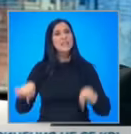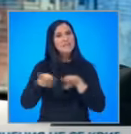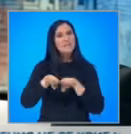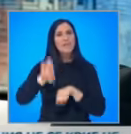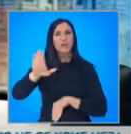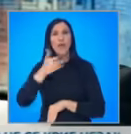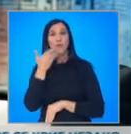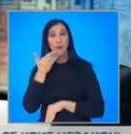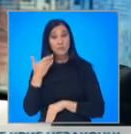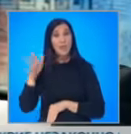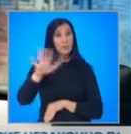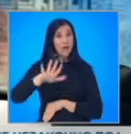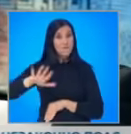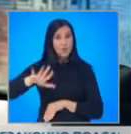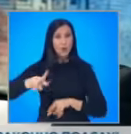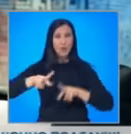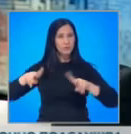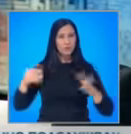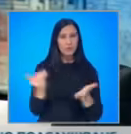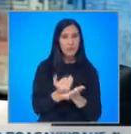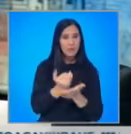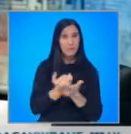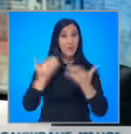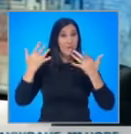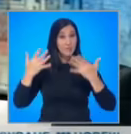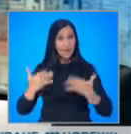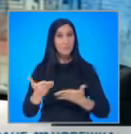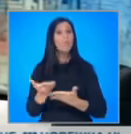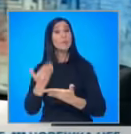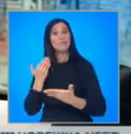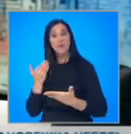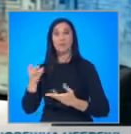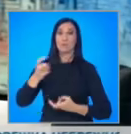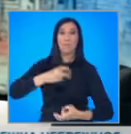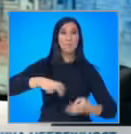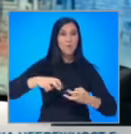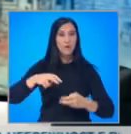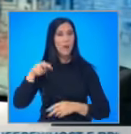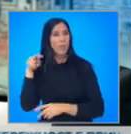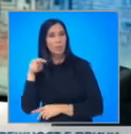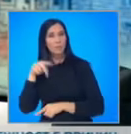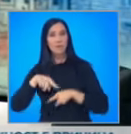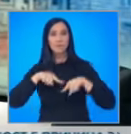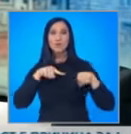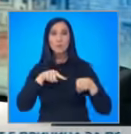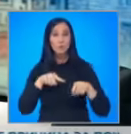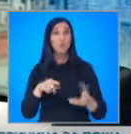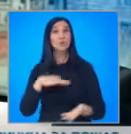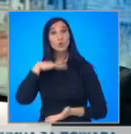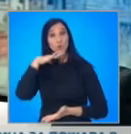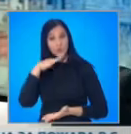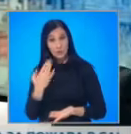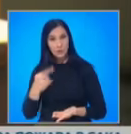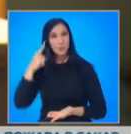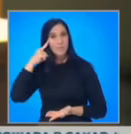обяснения на фона на останалите събрани данни по предварителната проверка, наблюдаващите прокурори са стигнали до